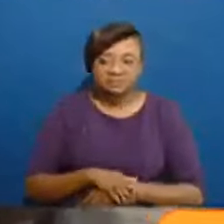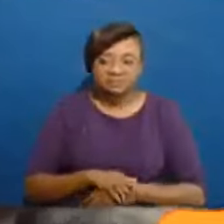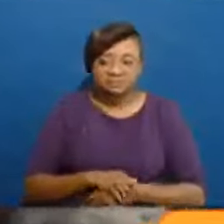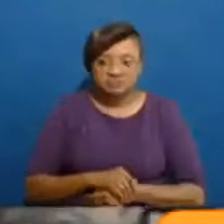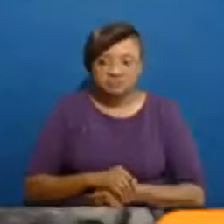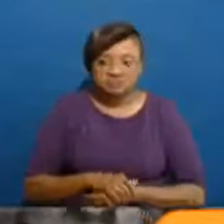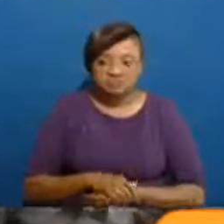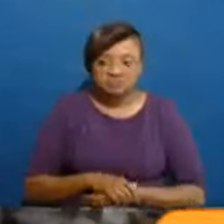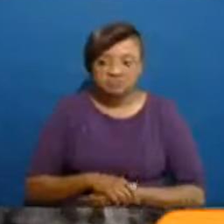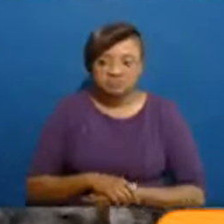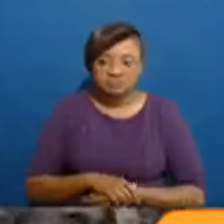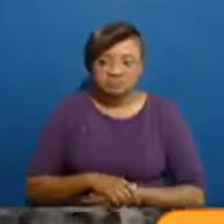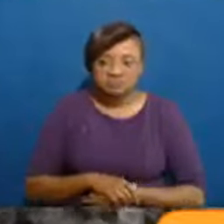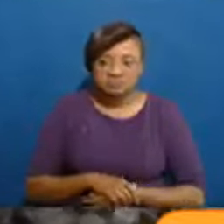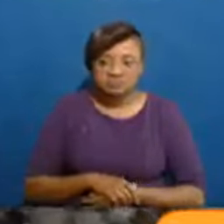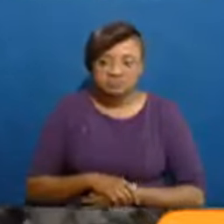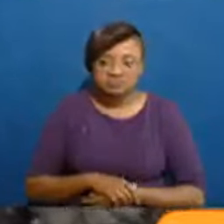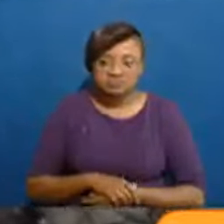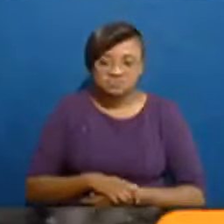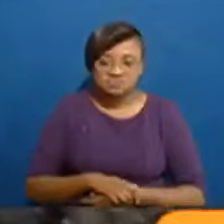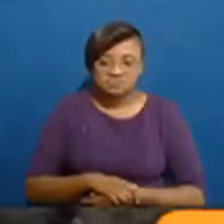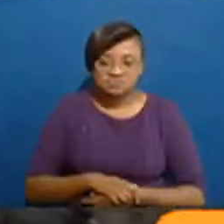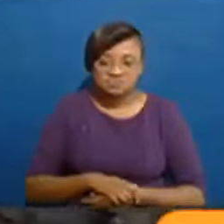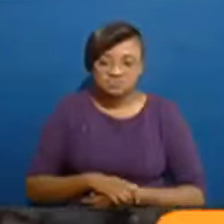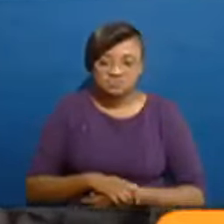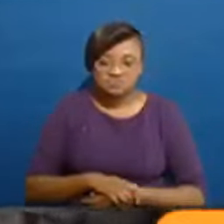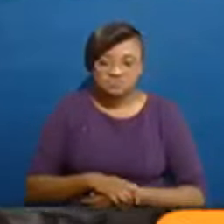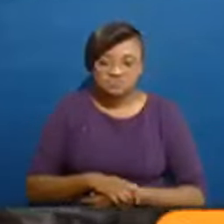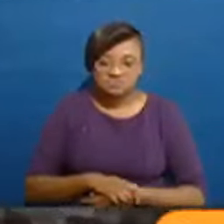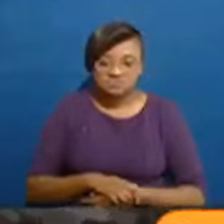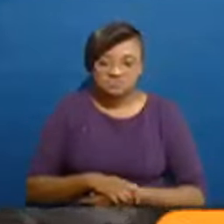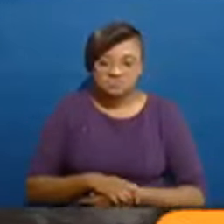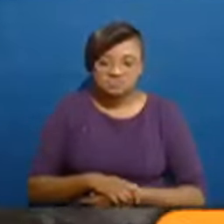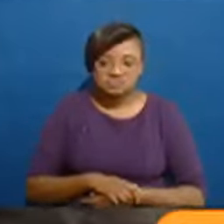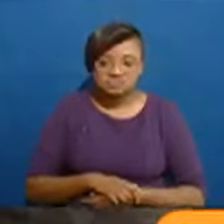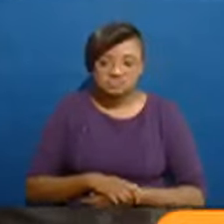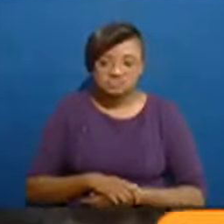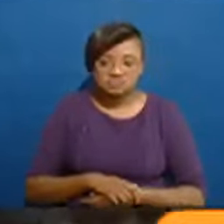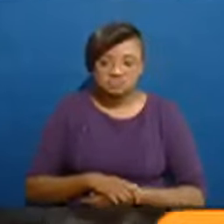Gatete Njoroge, Runinga ya Citizen.